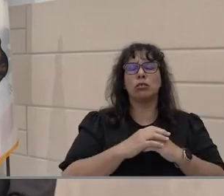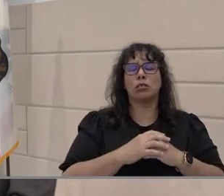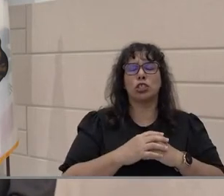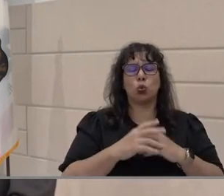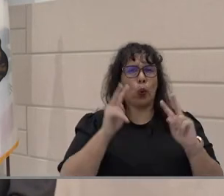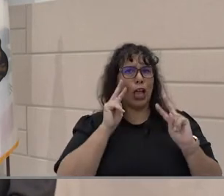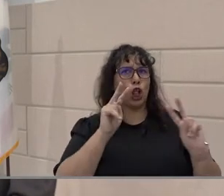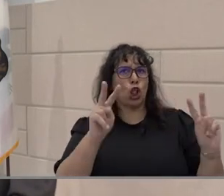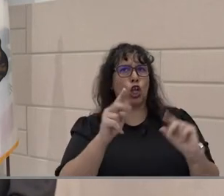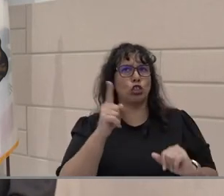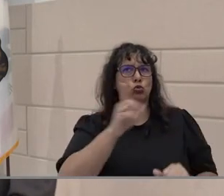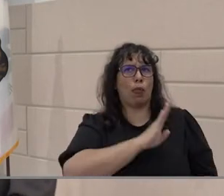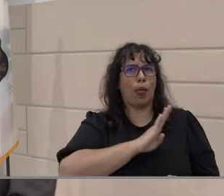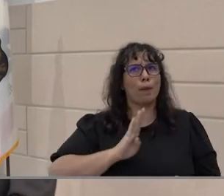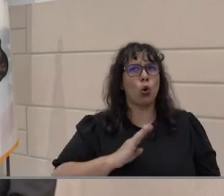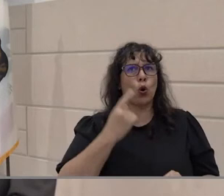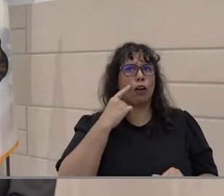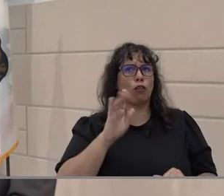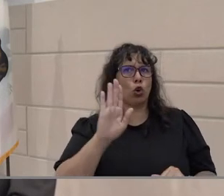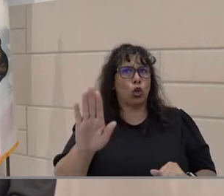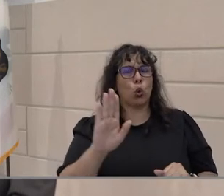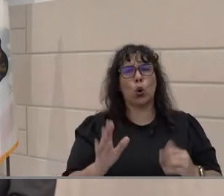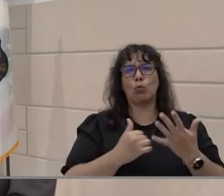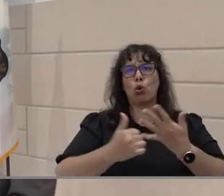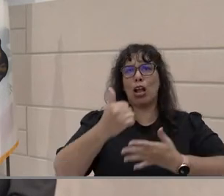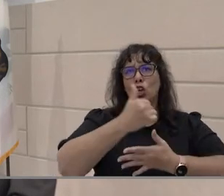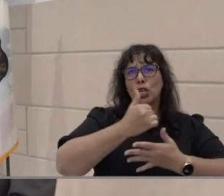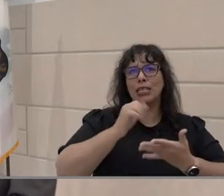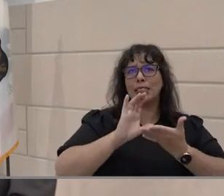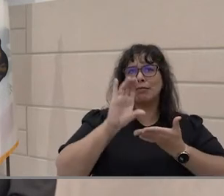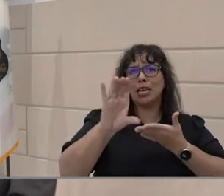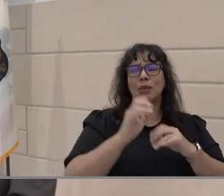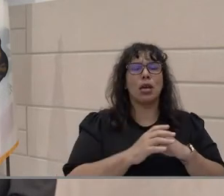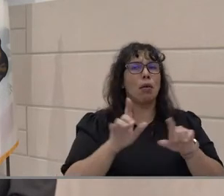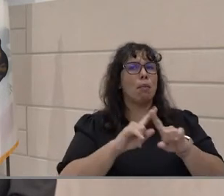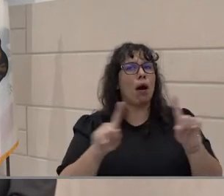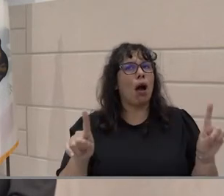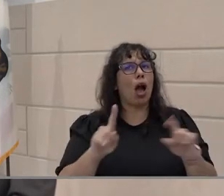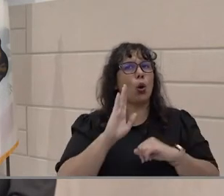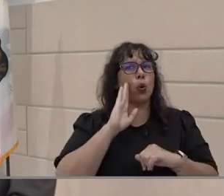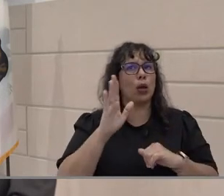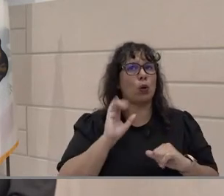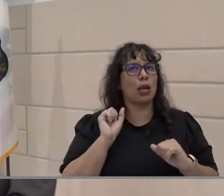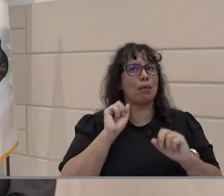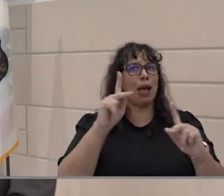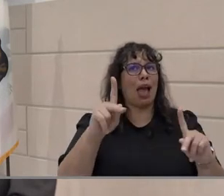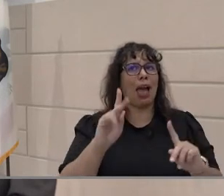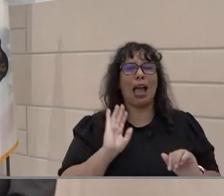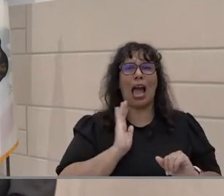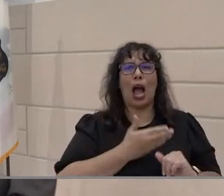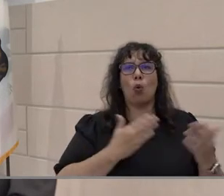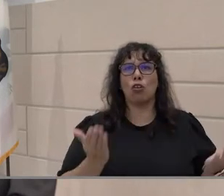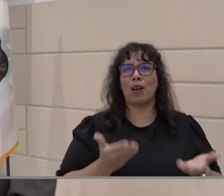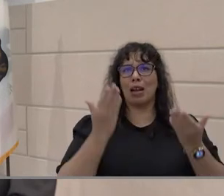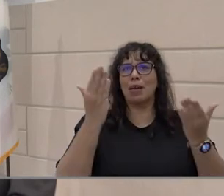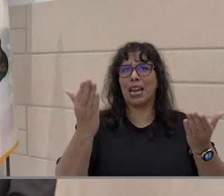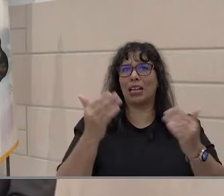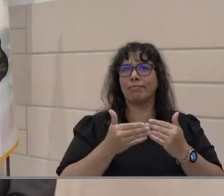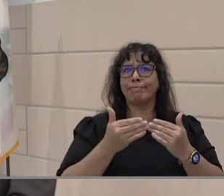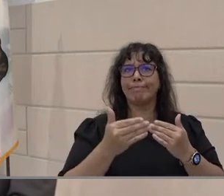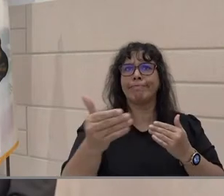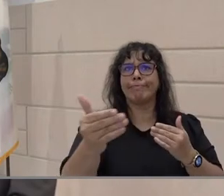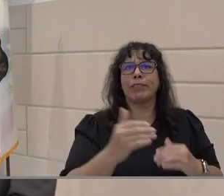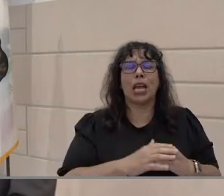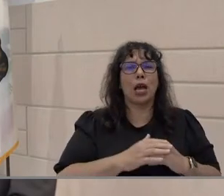ថាយើងស្នើសុំទៅកាន់គណៈកម្មការសាលារៀននេះ ក្នុង